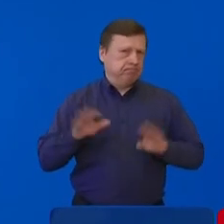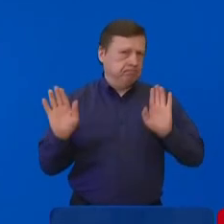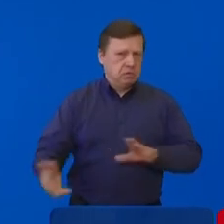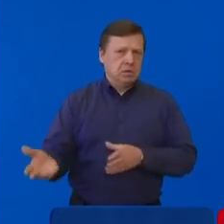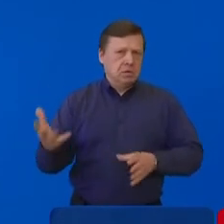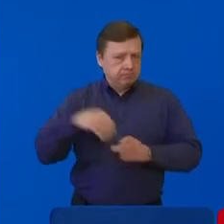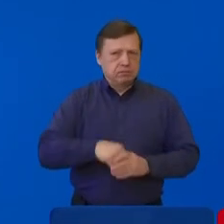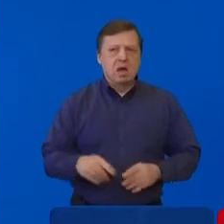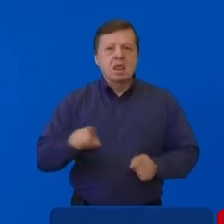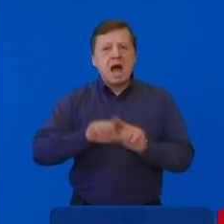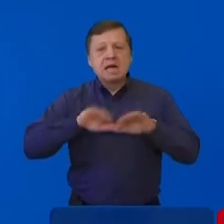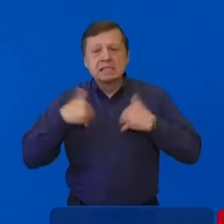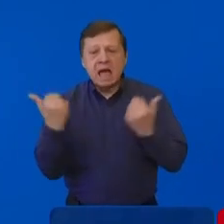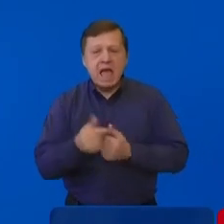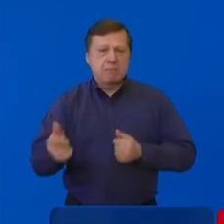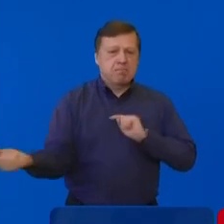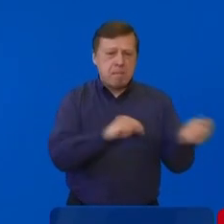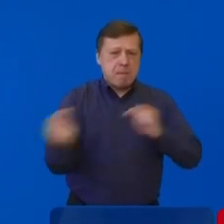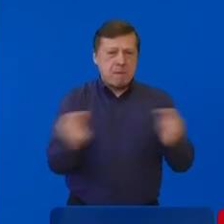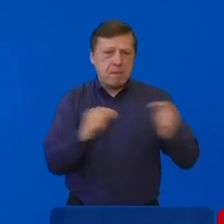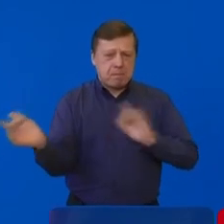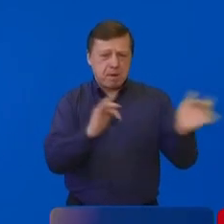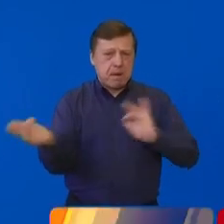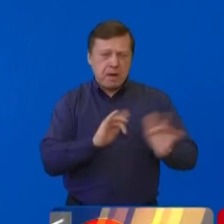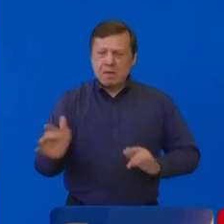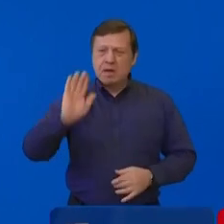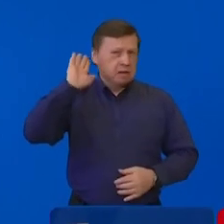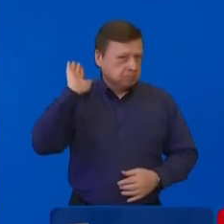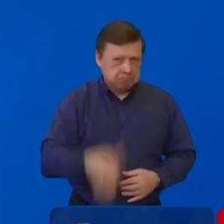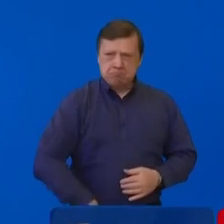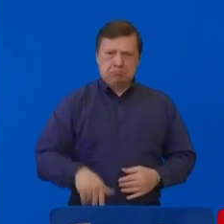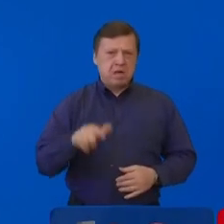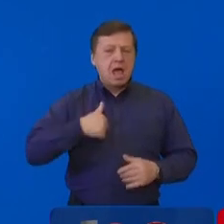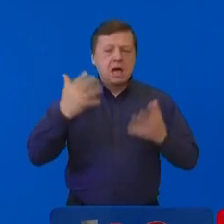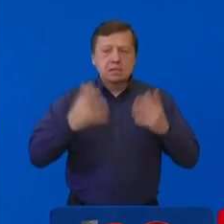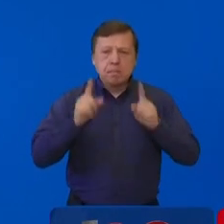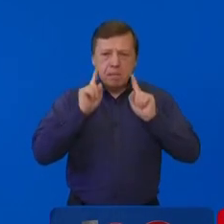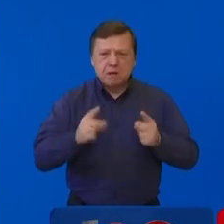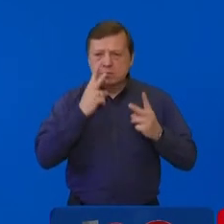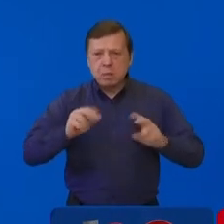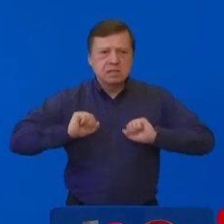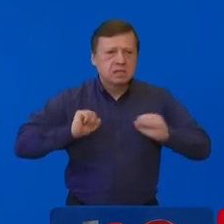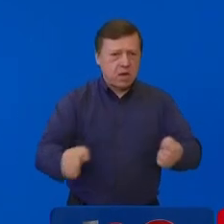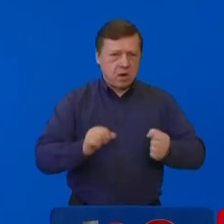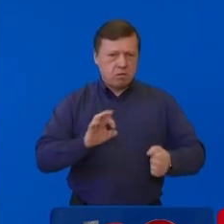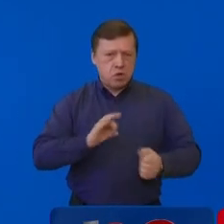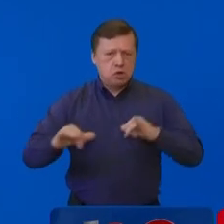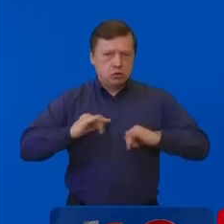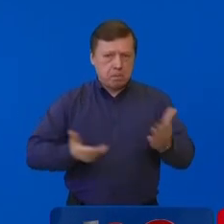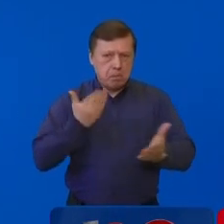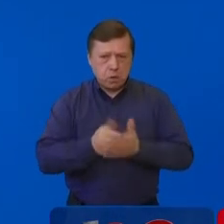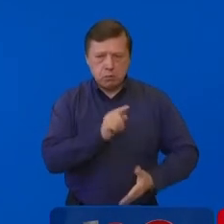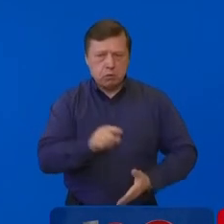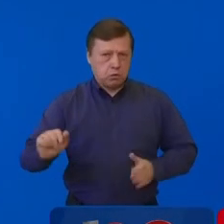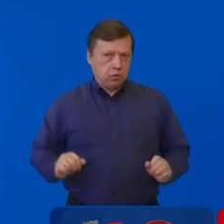żeby patrzeć na realne działania, żeby dostrzegać te realne działania, które nasz rząd proponuje.